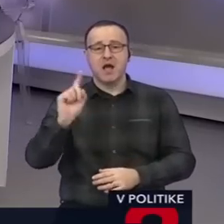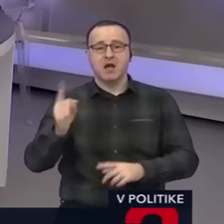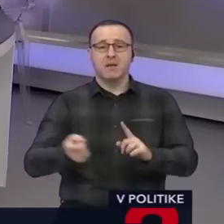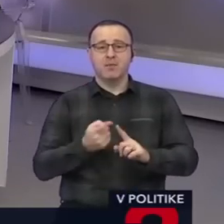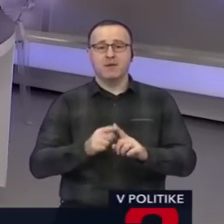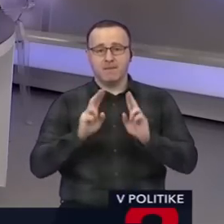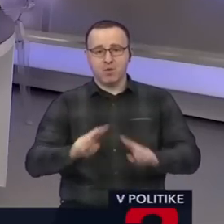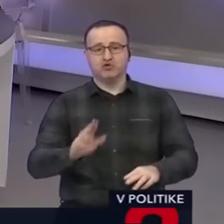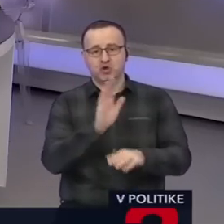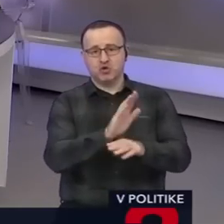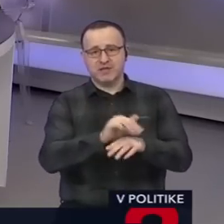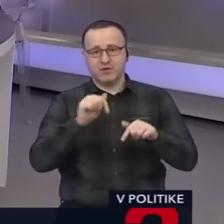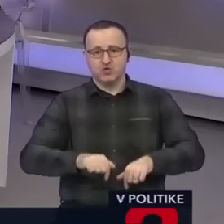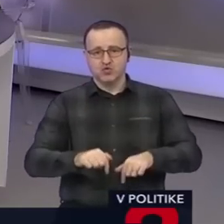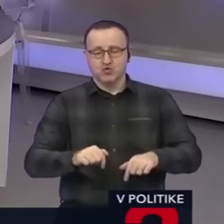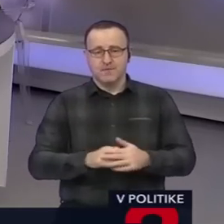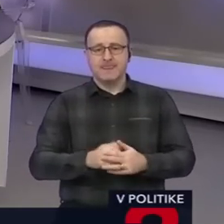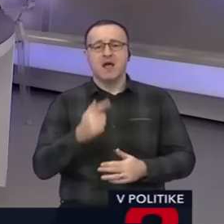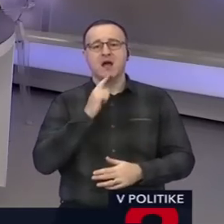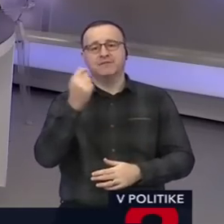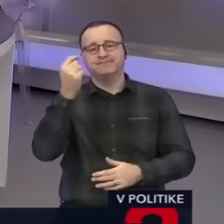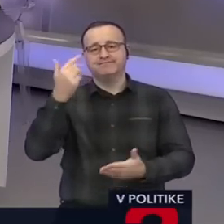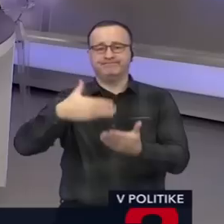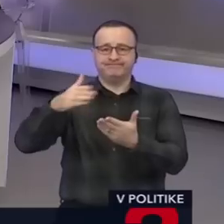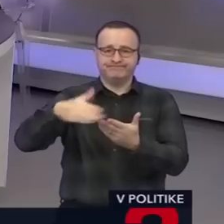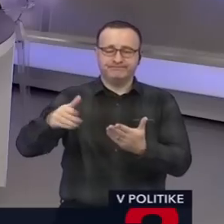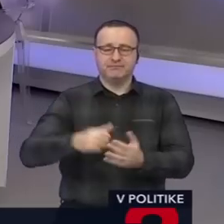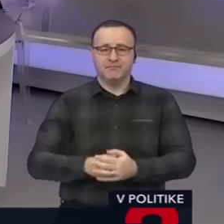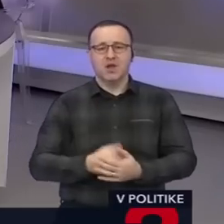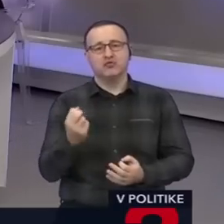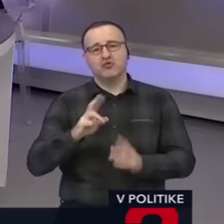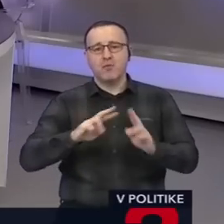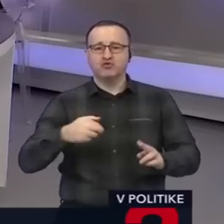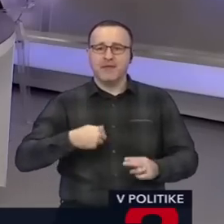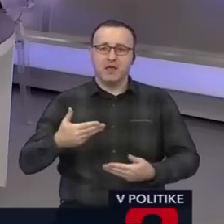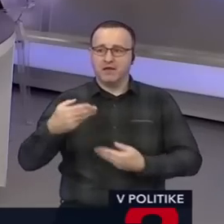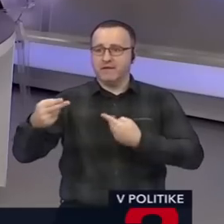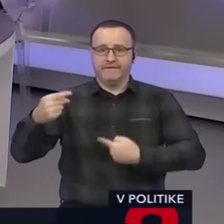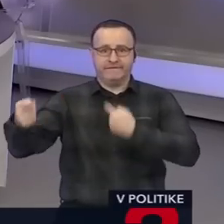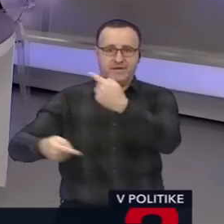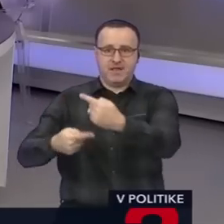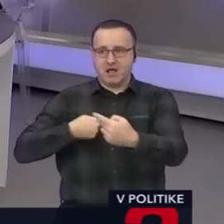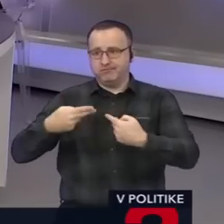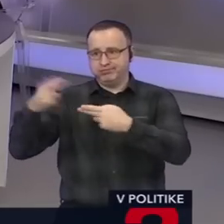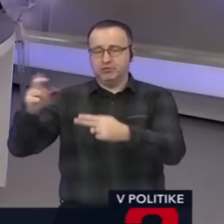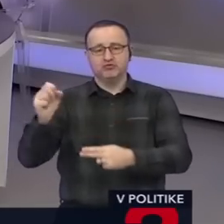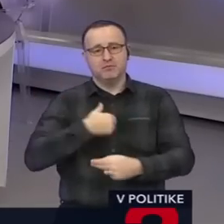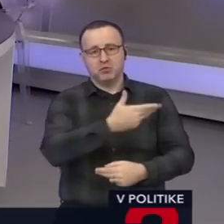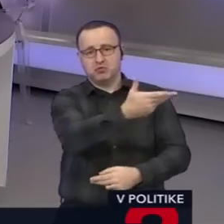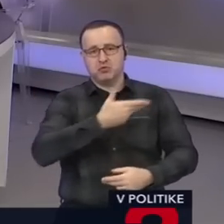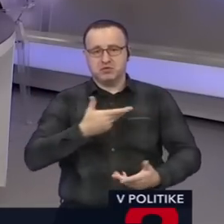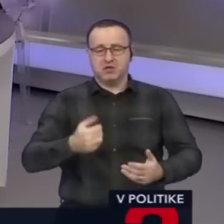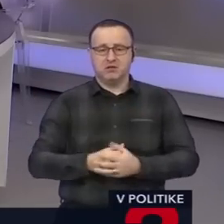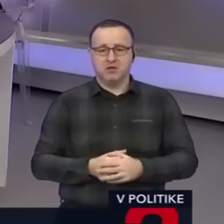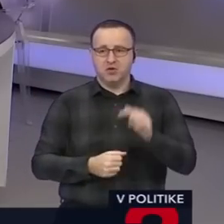môžu ostať tie MIGy a koľko nás tu bude stáť a aký to bude mať dopad, alebo budem hovoriť o tom, čo za to môžeme dostať. To som sa chcel práve spýtať. Znamená to, že